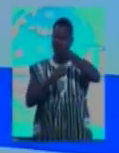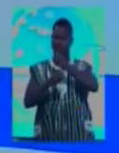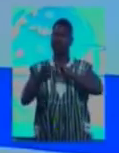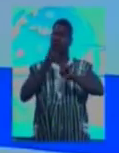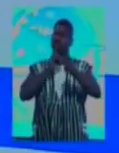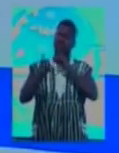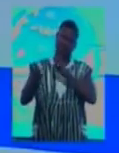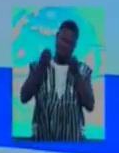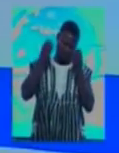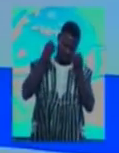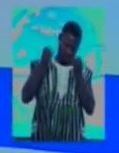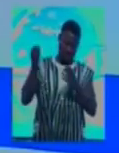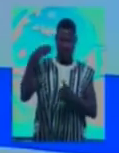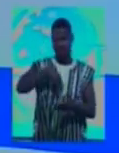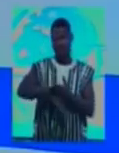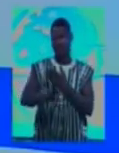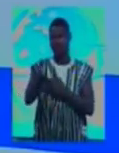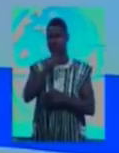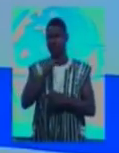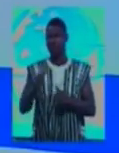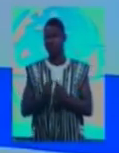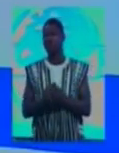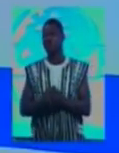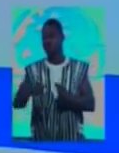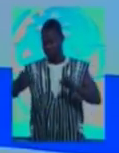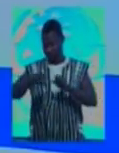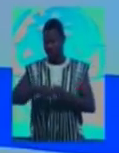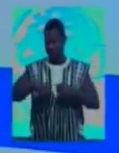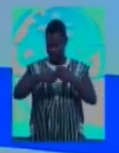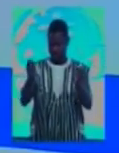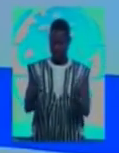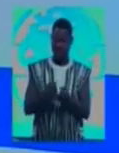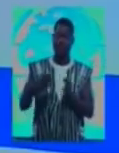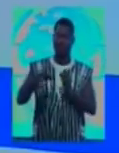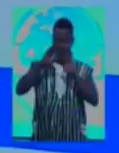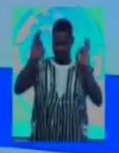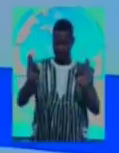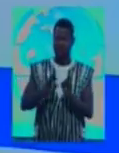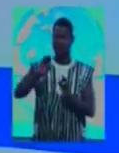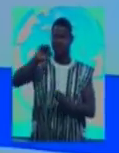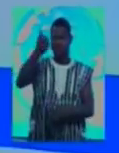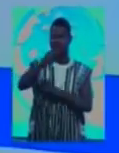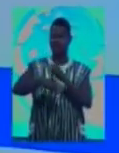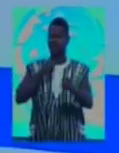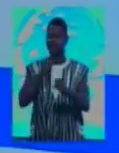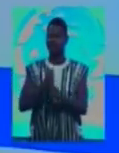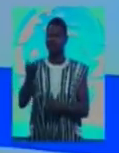En outre, l'Office national des aires protégées fêtera ses 10 ans d'existence, une occasion